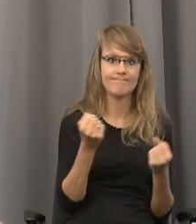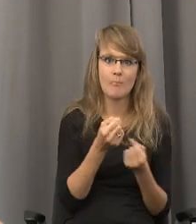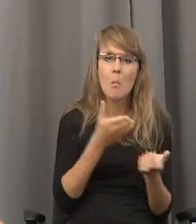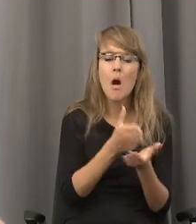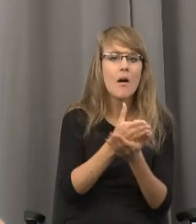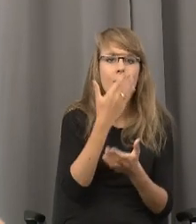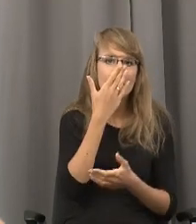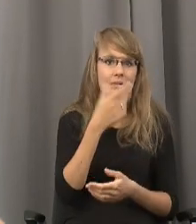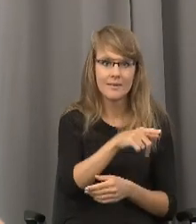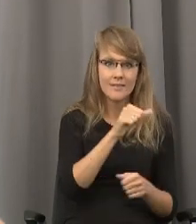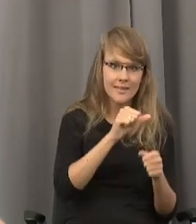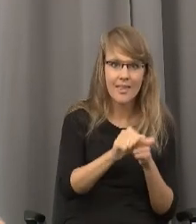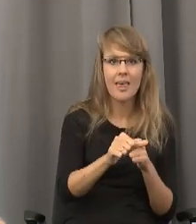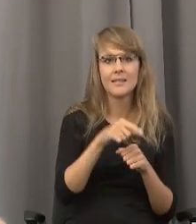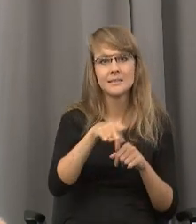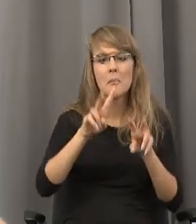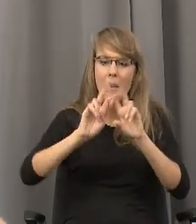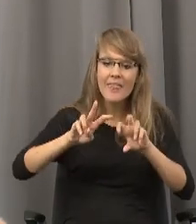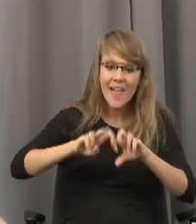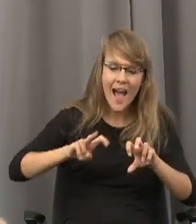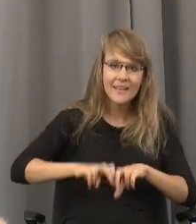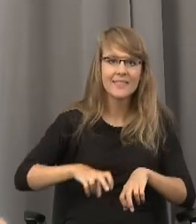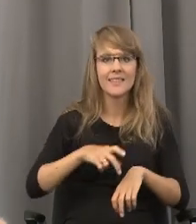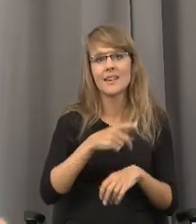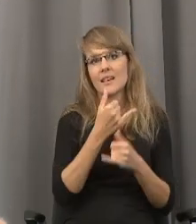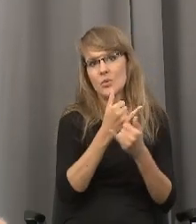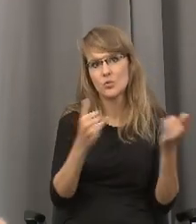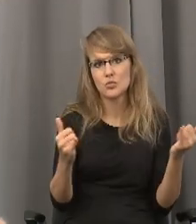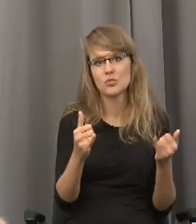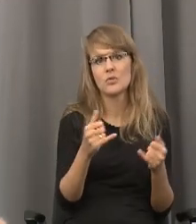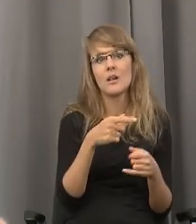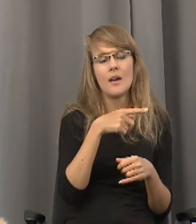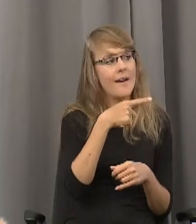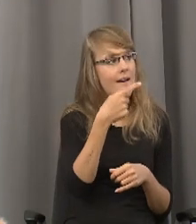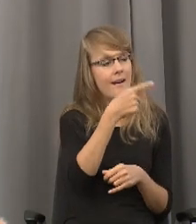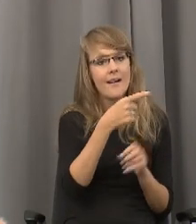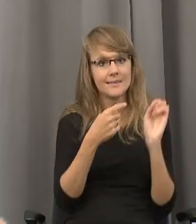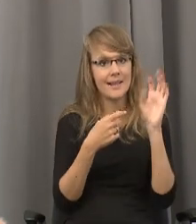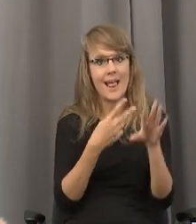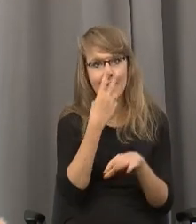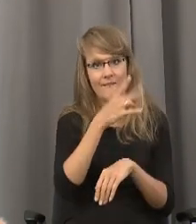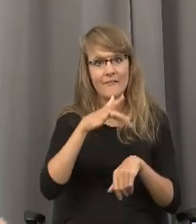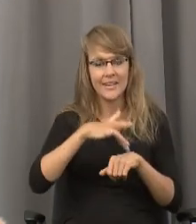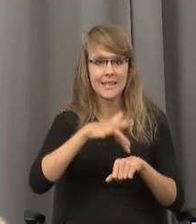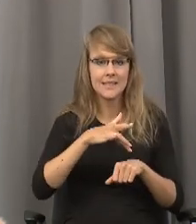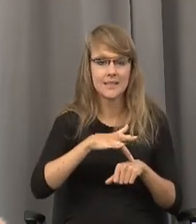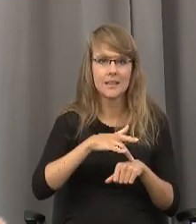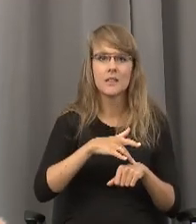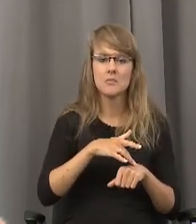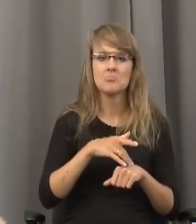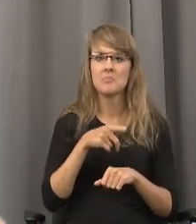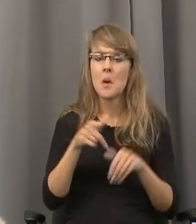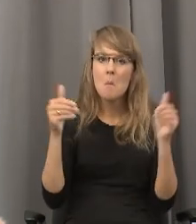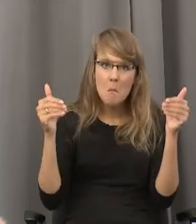czyli diagnostyki, leczenia ambulatoryjnego, specjalistycznego. Przedstawione na slajdzie wyniki zapytania wskazują wyraźnie, że